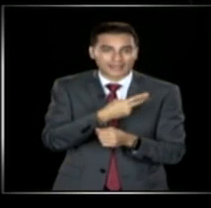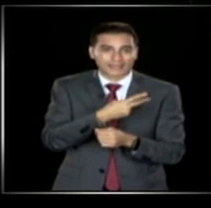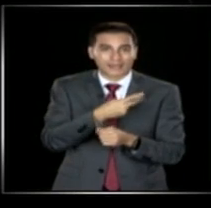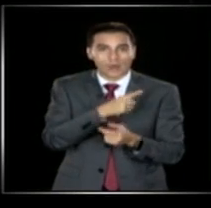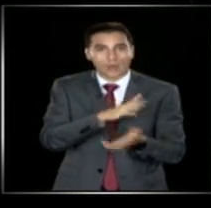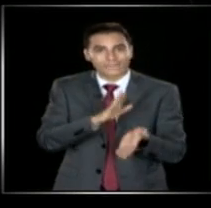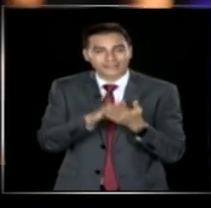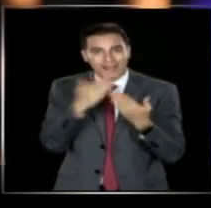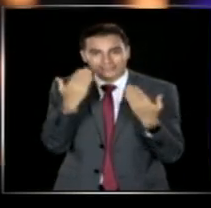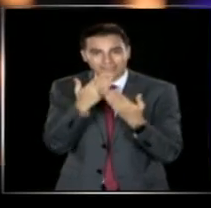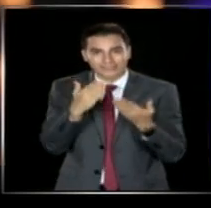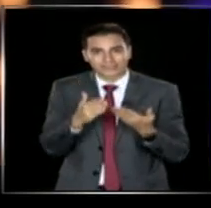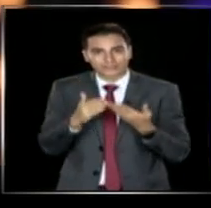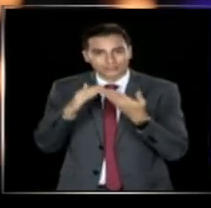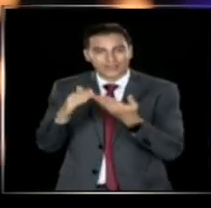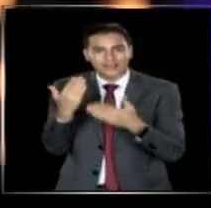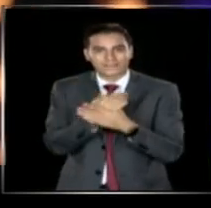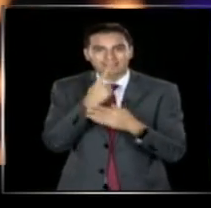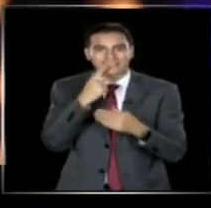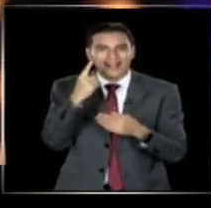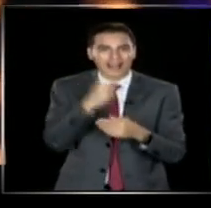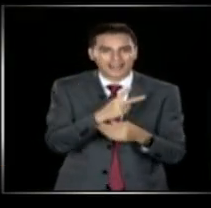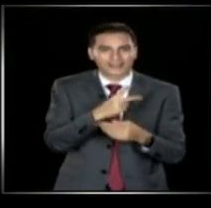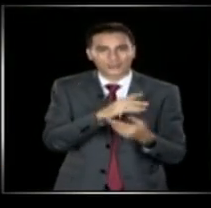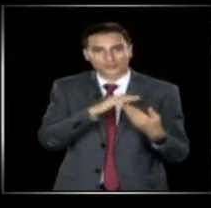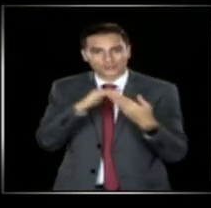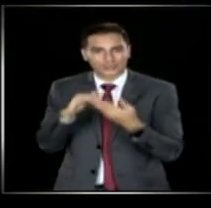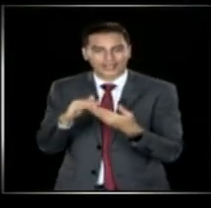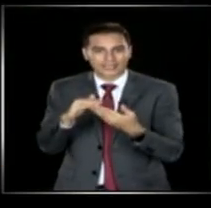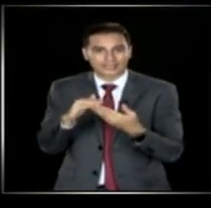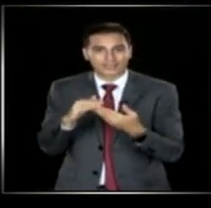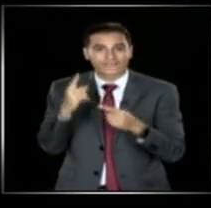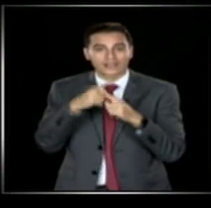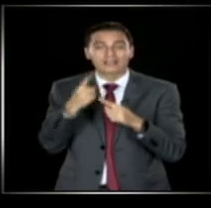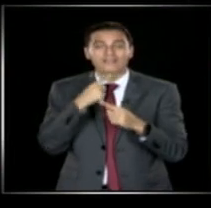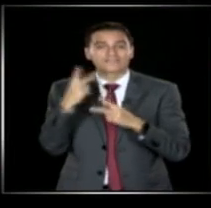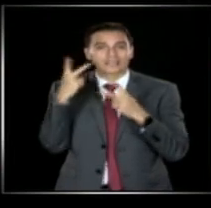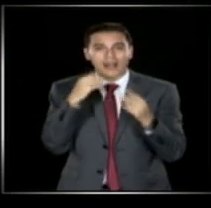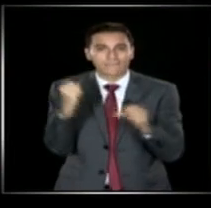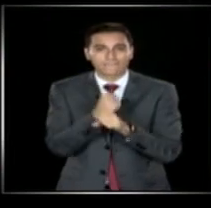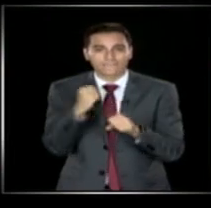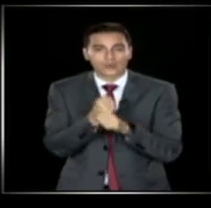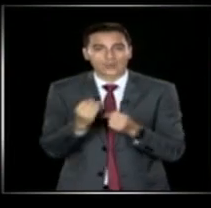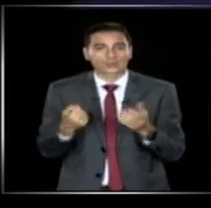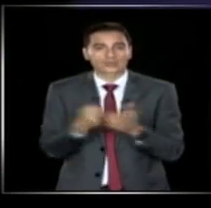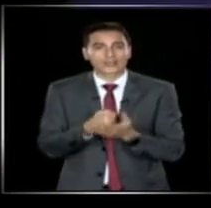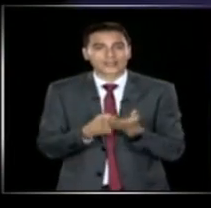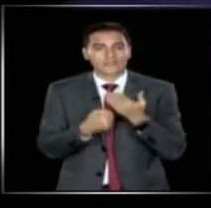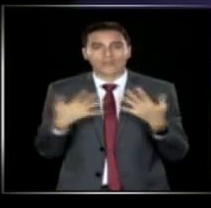بيذاكر معاه اكتر عشان هو فرق سنه بينهم، فرق سنه دراسيه بينهم. كل حلمه نجيب مجموع كبير ويفرحنا انا